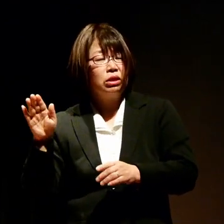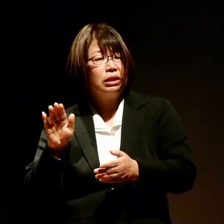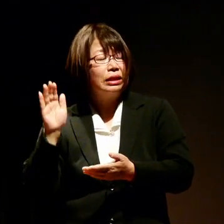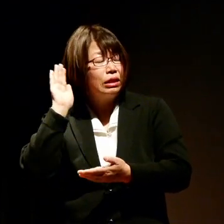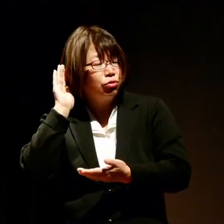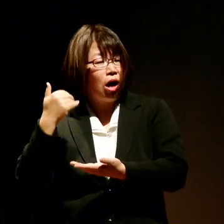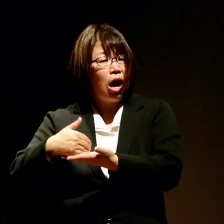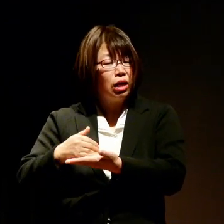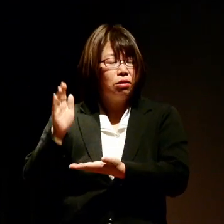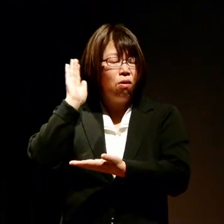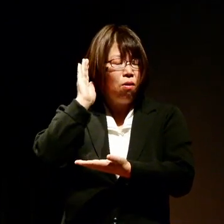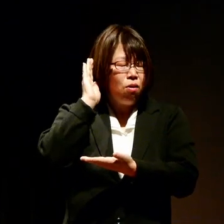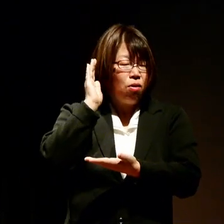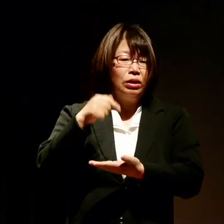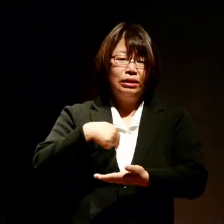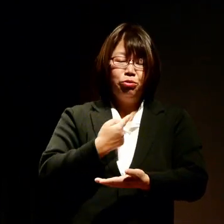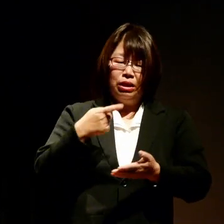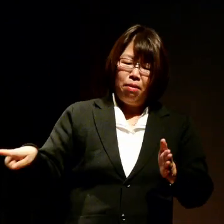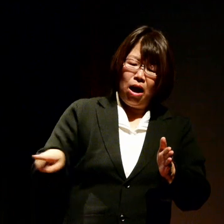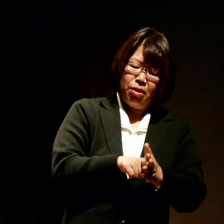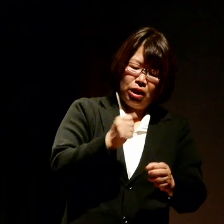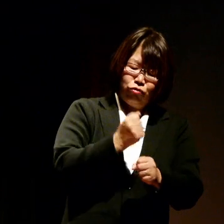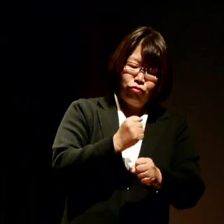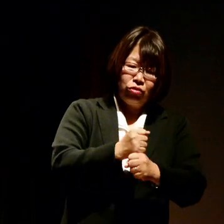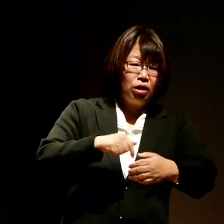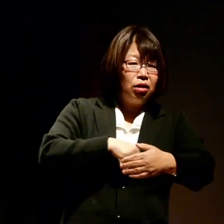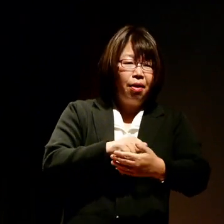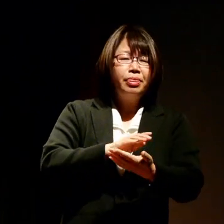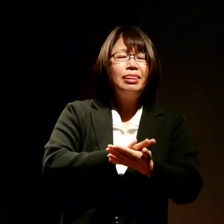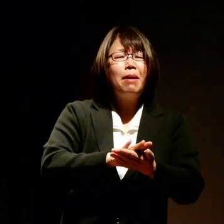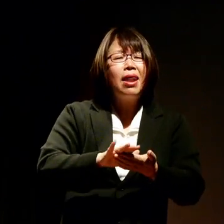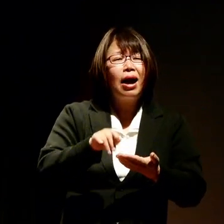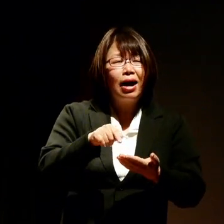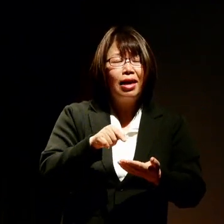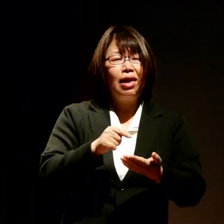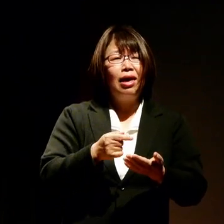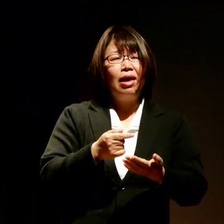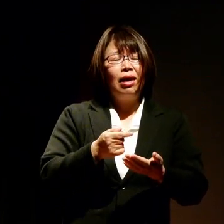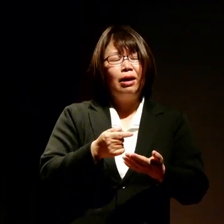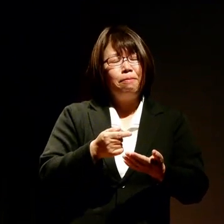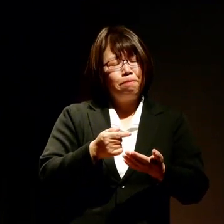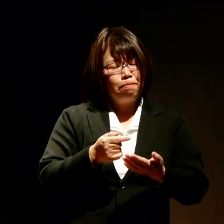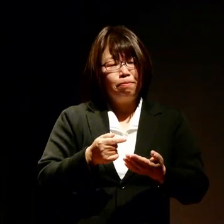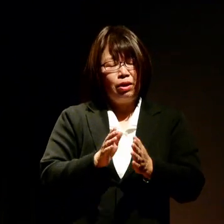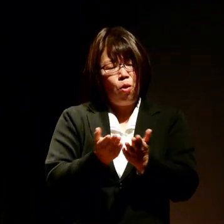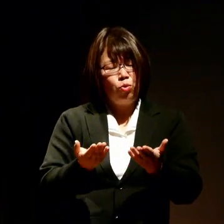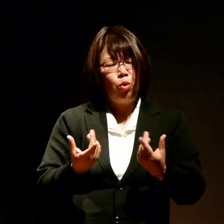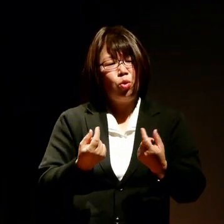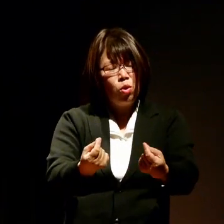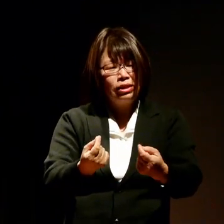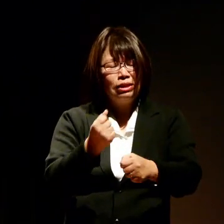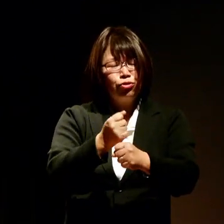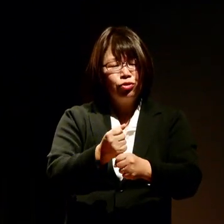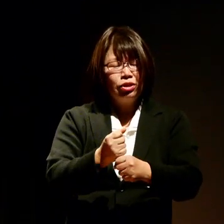は、自分が今まで作ってきた滑らかで高度に当てはめたスイーツとは